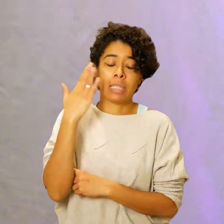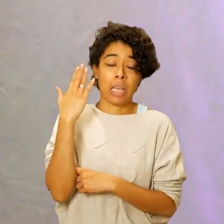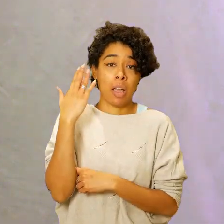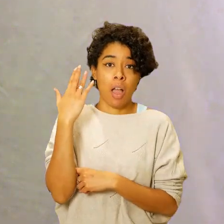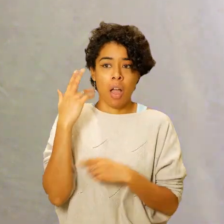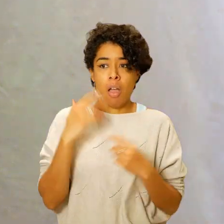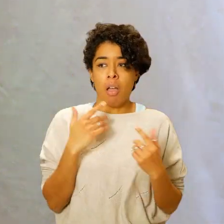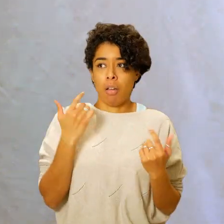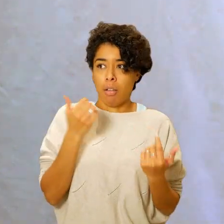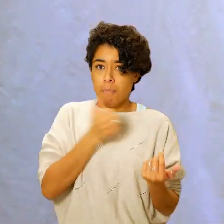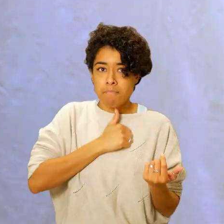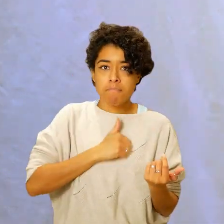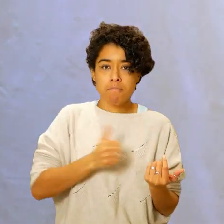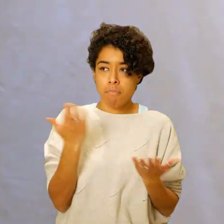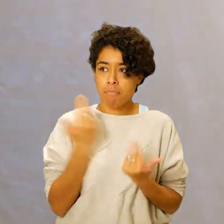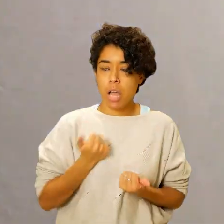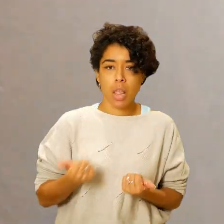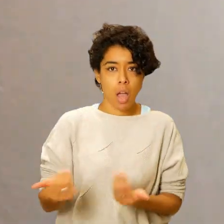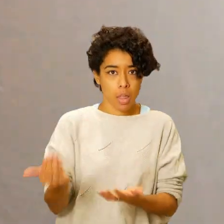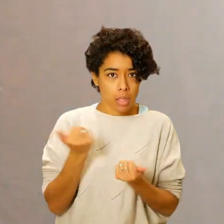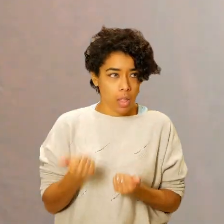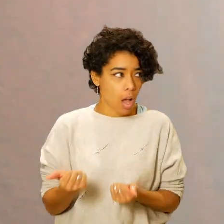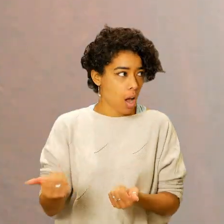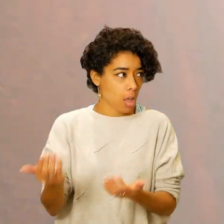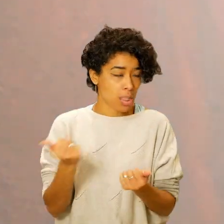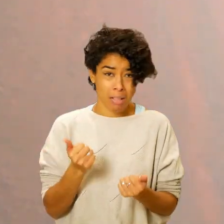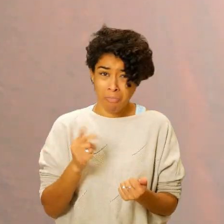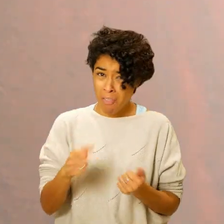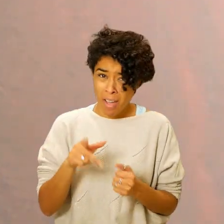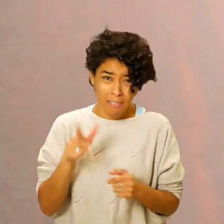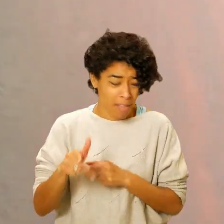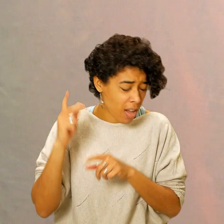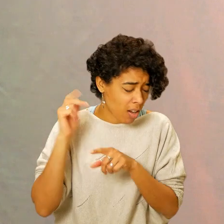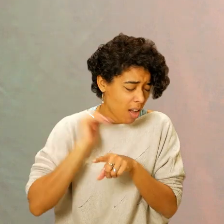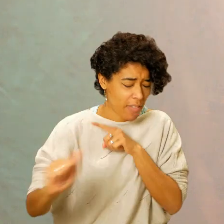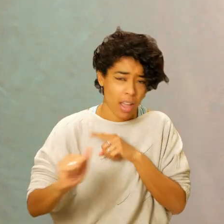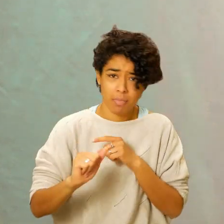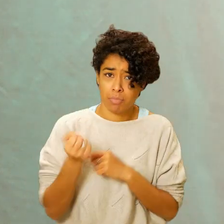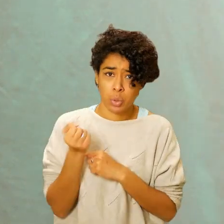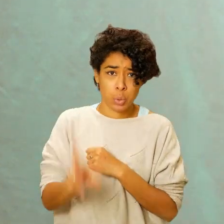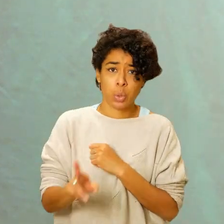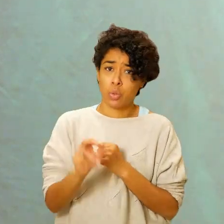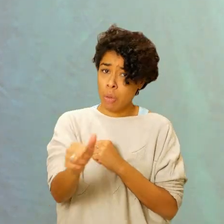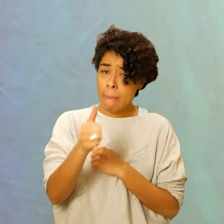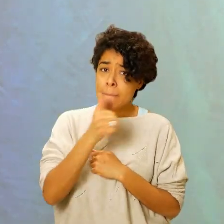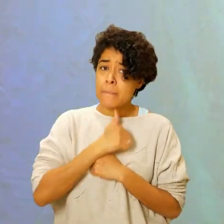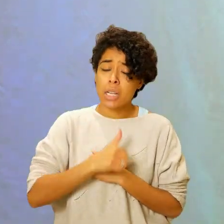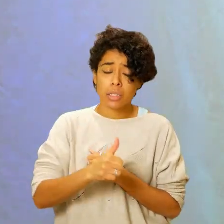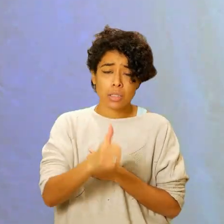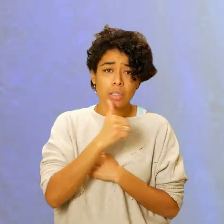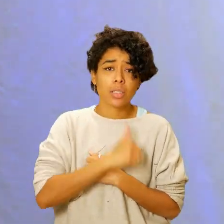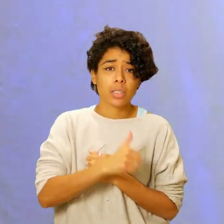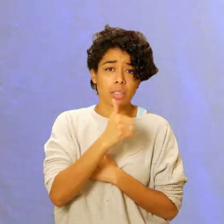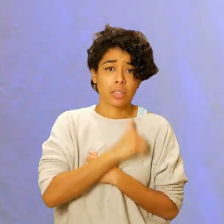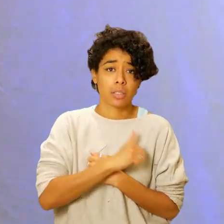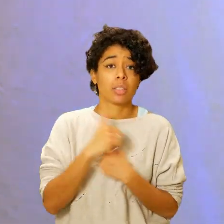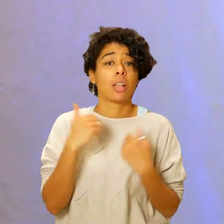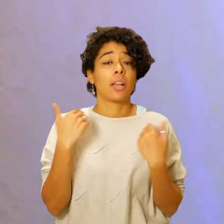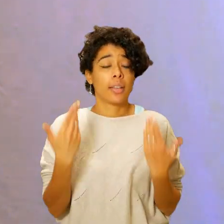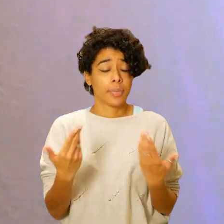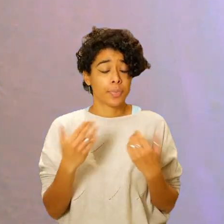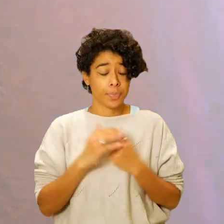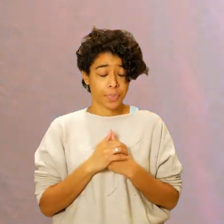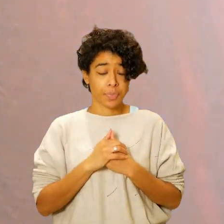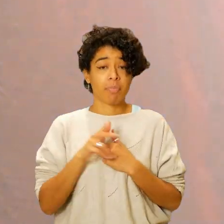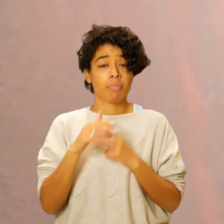Attends-la. Parce qu'elle va avoir son accomplissement à coup sûr. Et j'aimerais te donner ça de la part de Dieu maintenant.